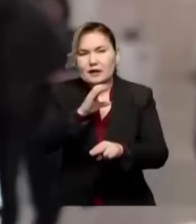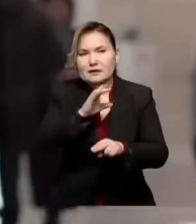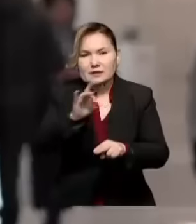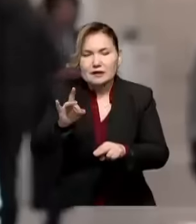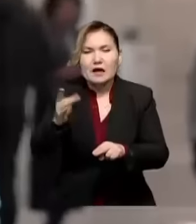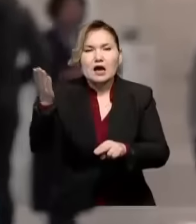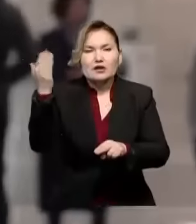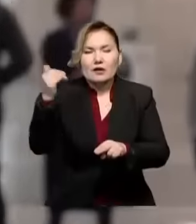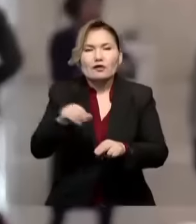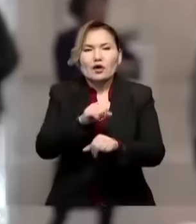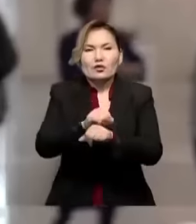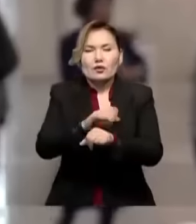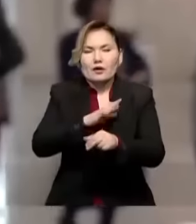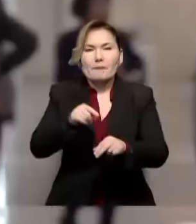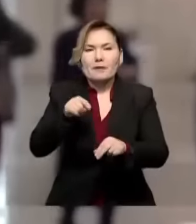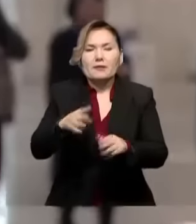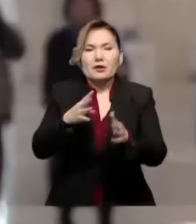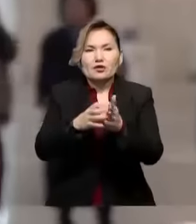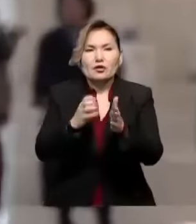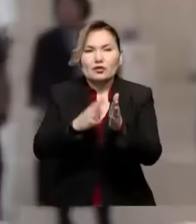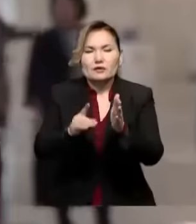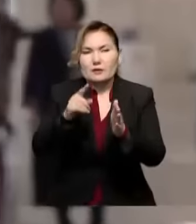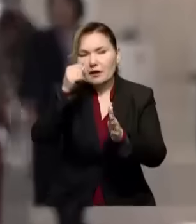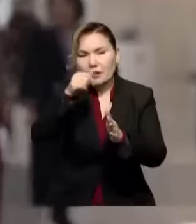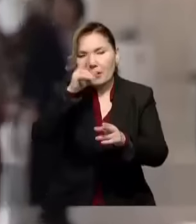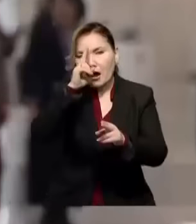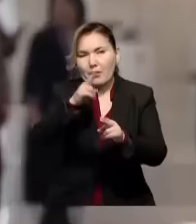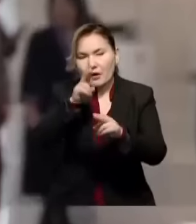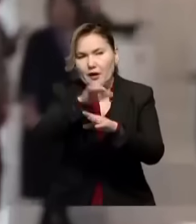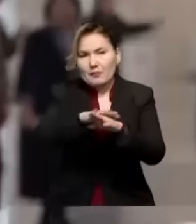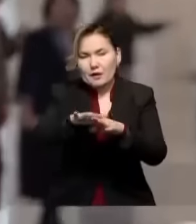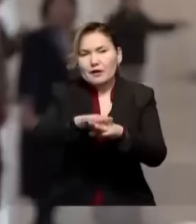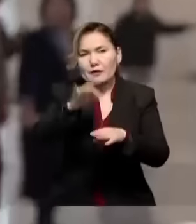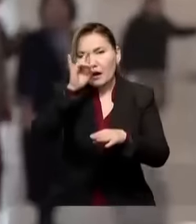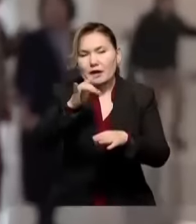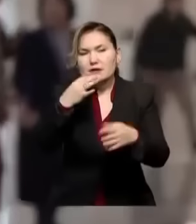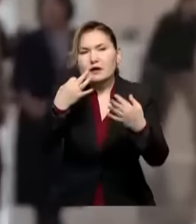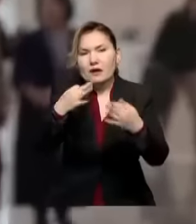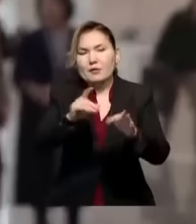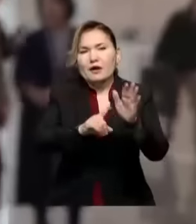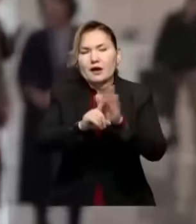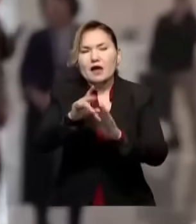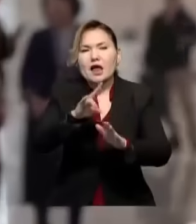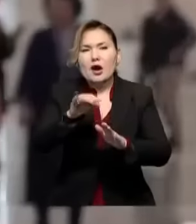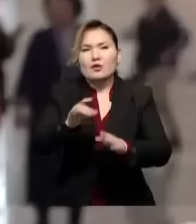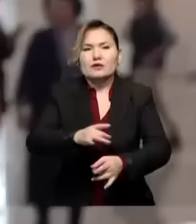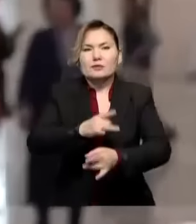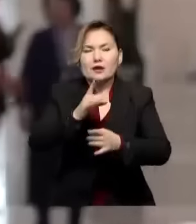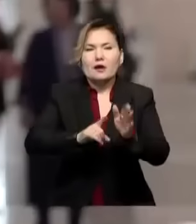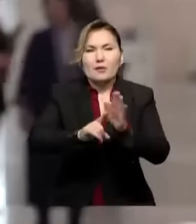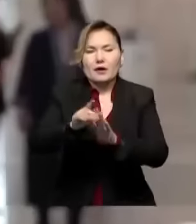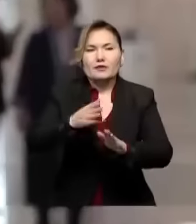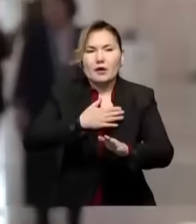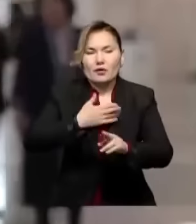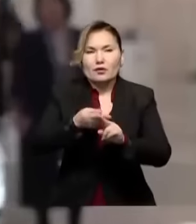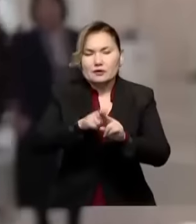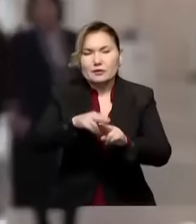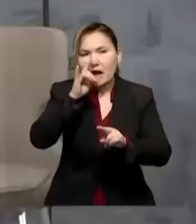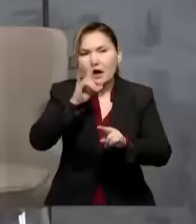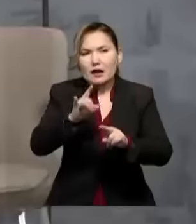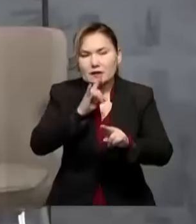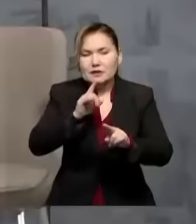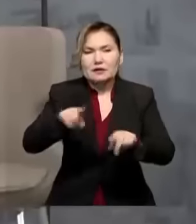тоқтатылған. 1991 жылы бауырлас мемлекеттеріміз тәуелсіздік жариялағаннан кейін Наурыз мейрамын қайта тойлай бастады. Біз де өз тамырымызға